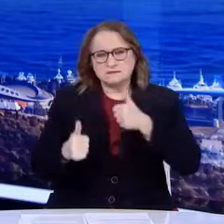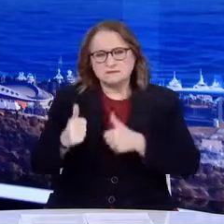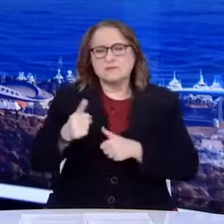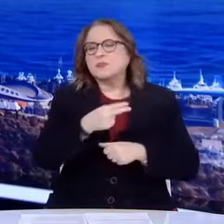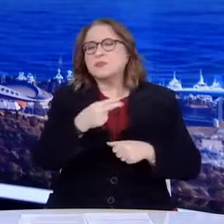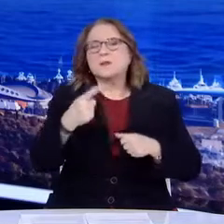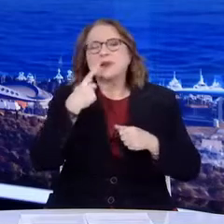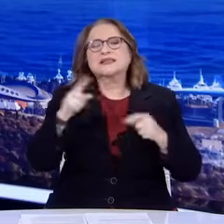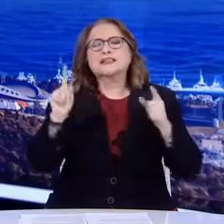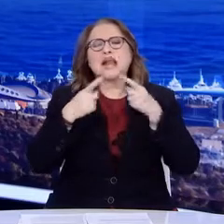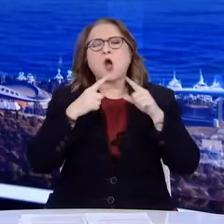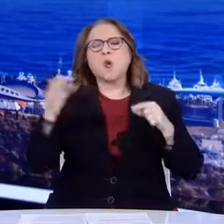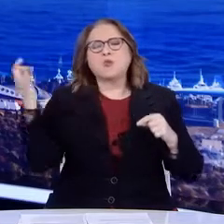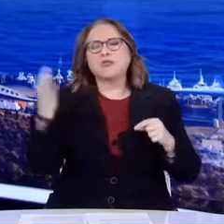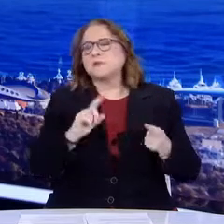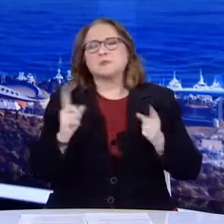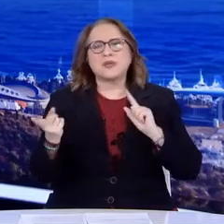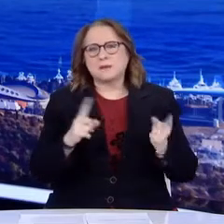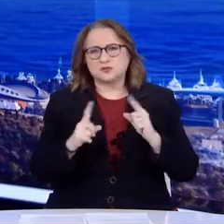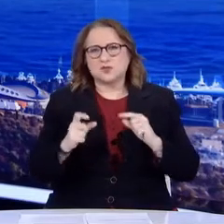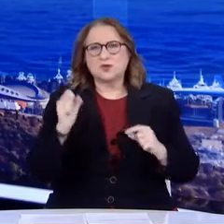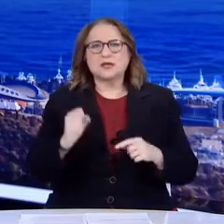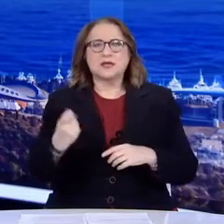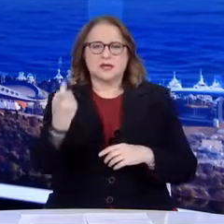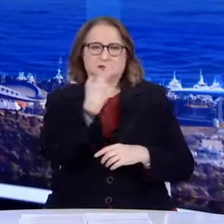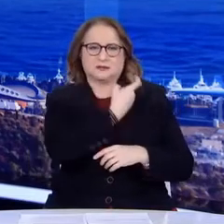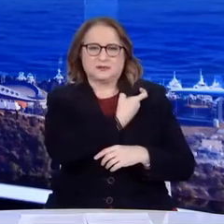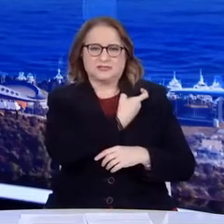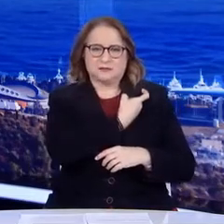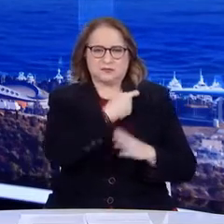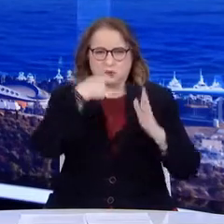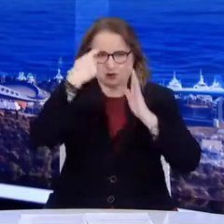είσοδο στον Williams και την τελευταία ταινία James Bond αντίστοιχα.